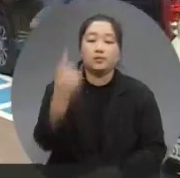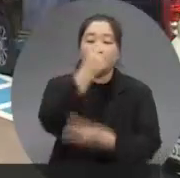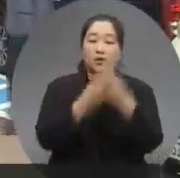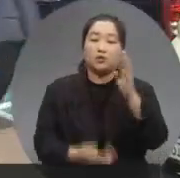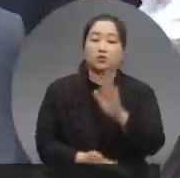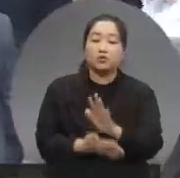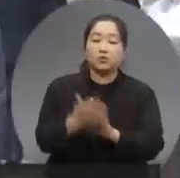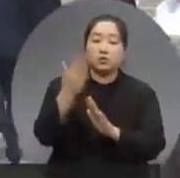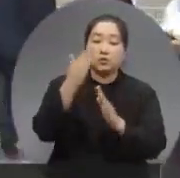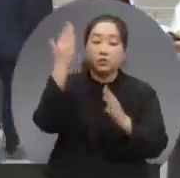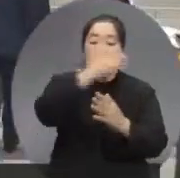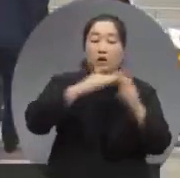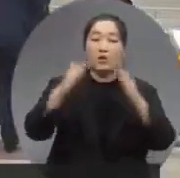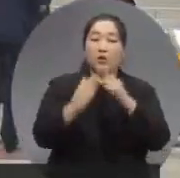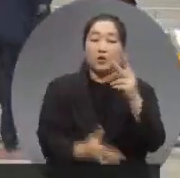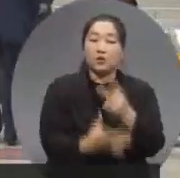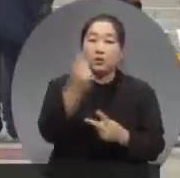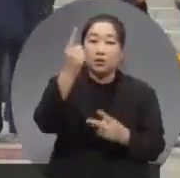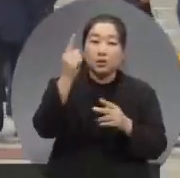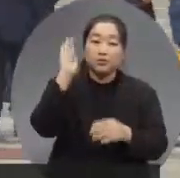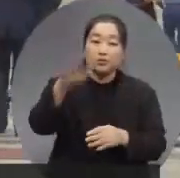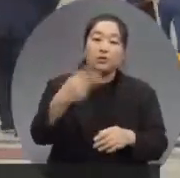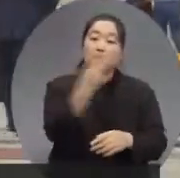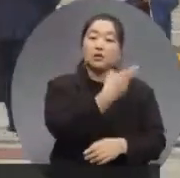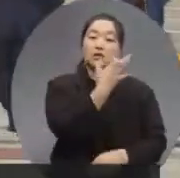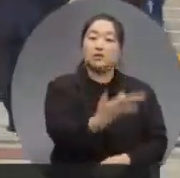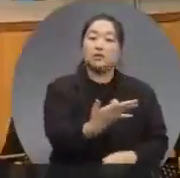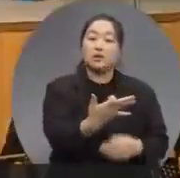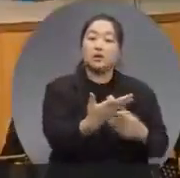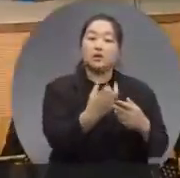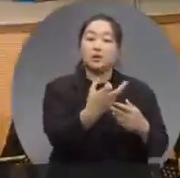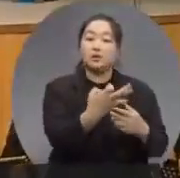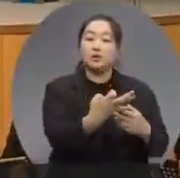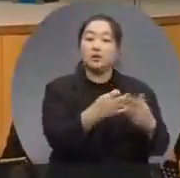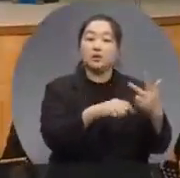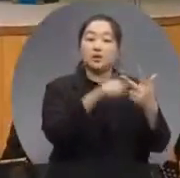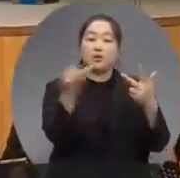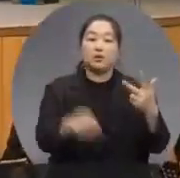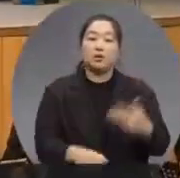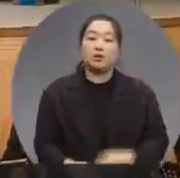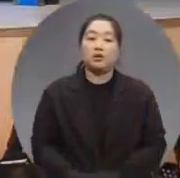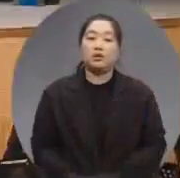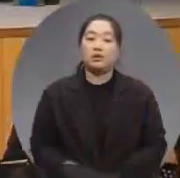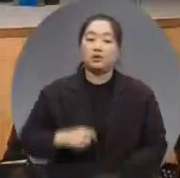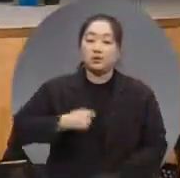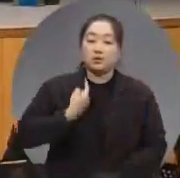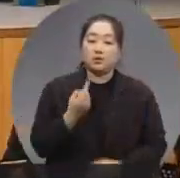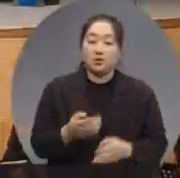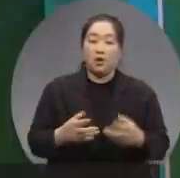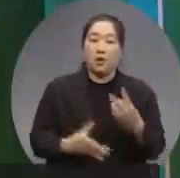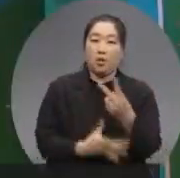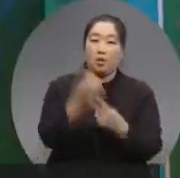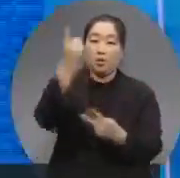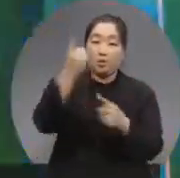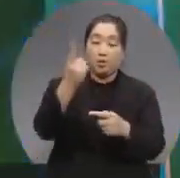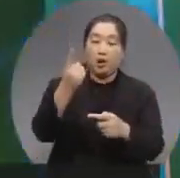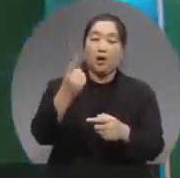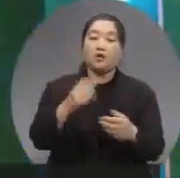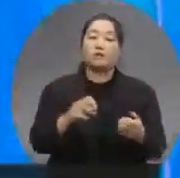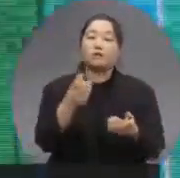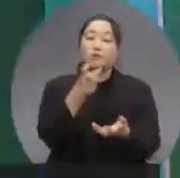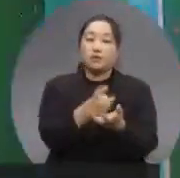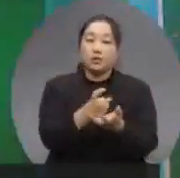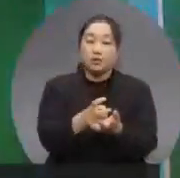청주청원 통합으로 통합 청주시가 출범한 건 지난 2014년 7월. 자발적 통합의 대가로 보통교부세